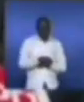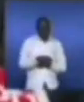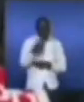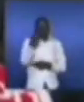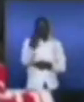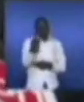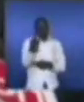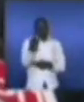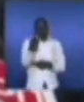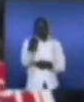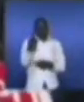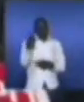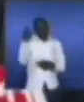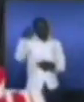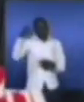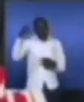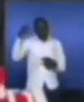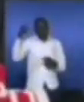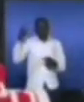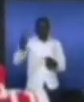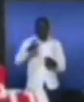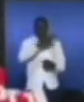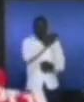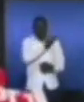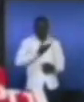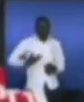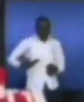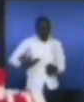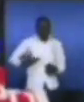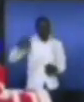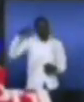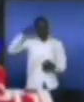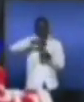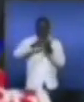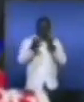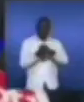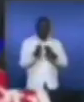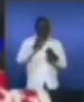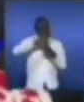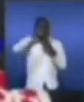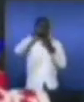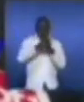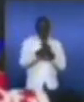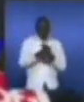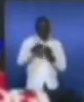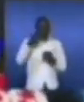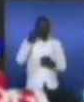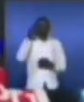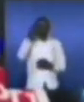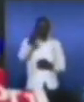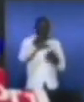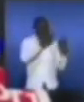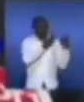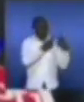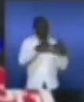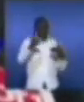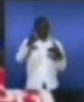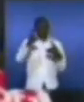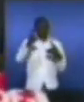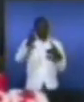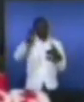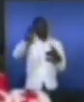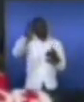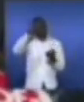une des menaces les plus sérieuses, c'est les effets néfastes du changement climatique. On voit bien, depuis l'événement majeur de